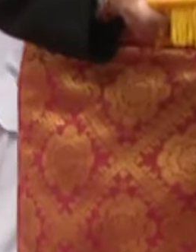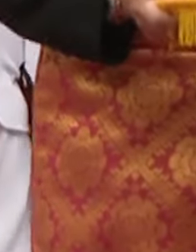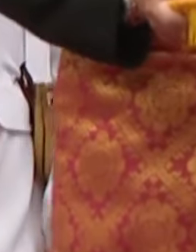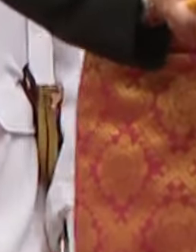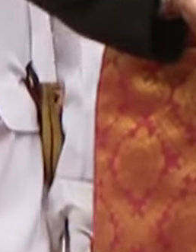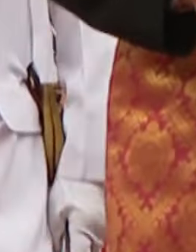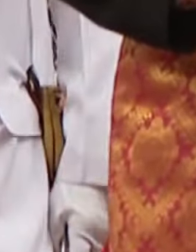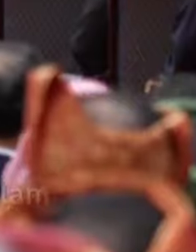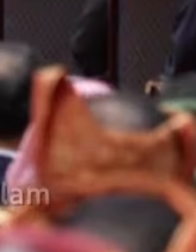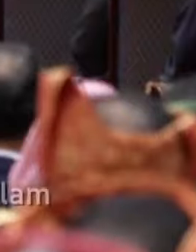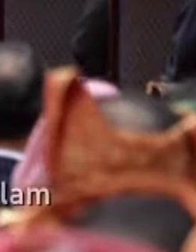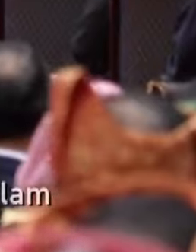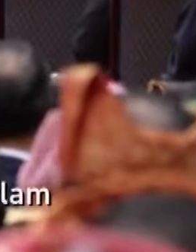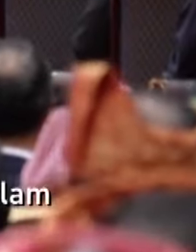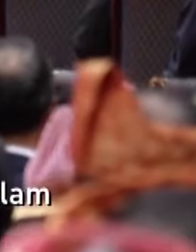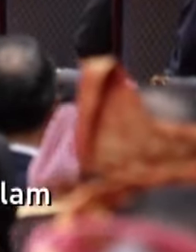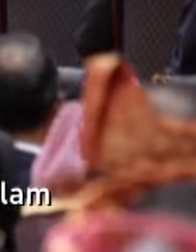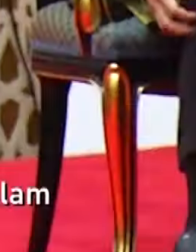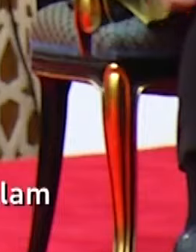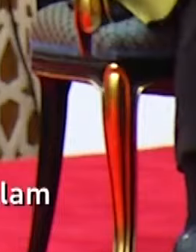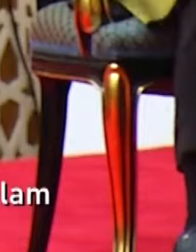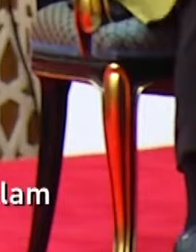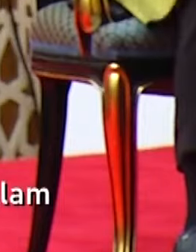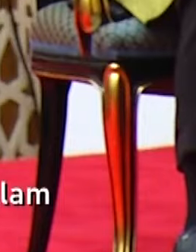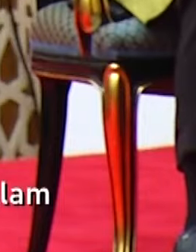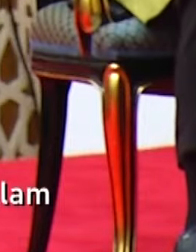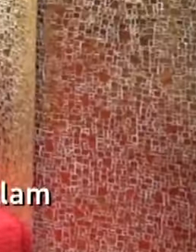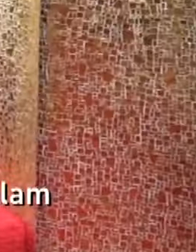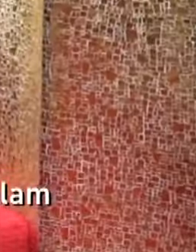dan penduduk, warga perkhidmatan awam,